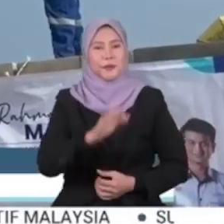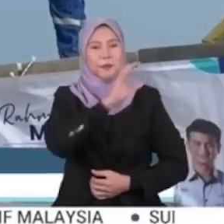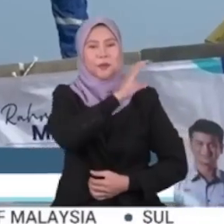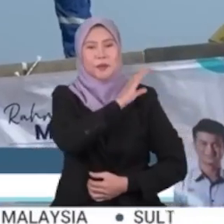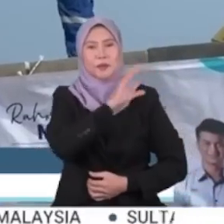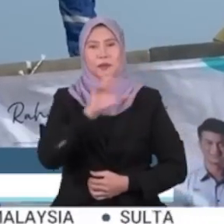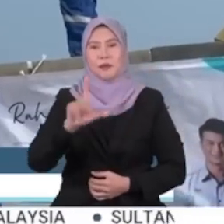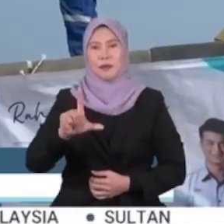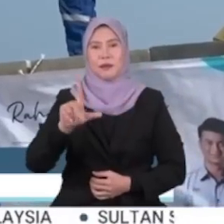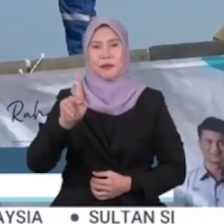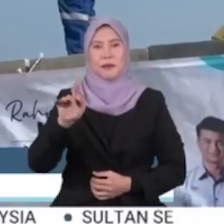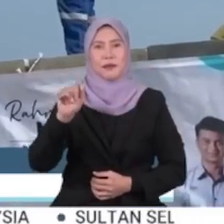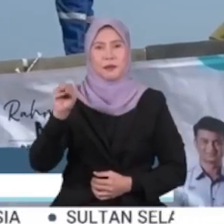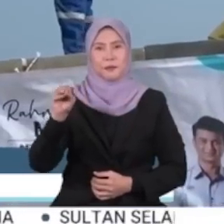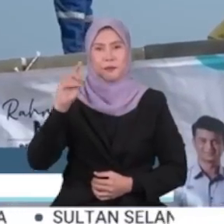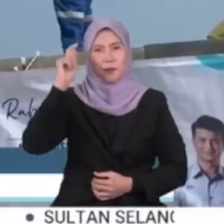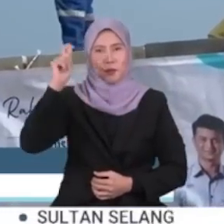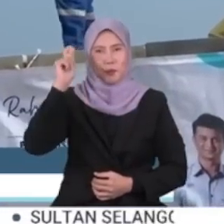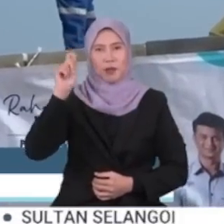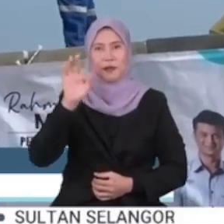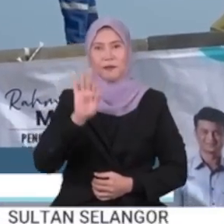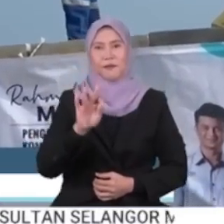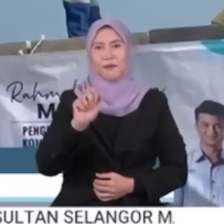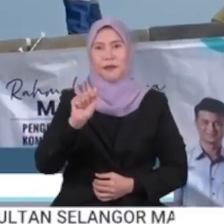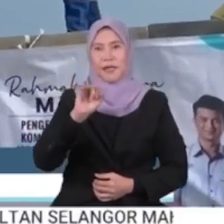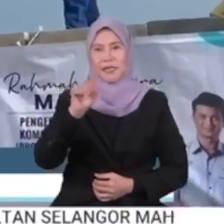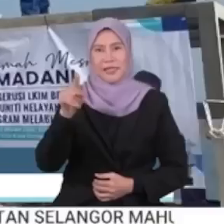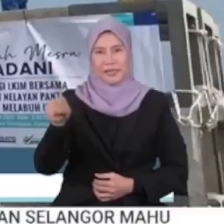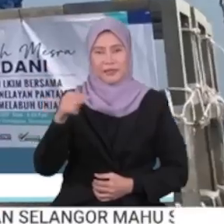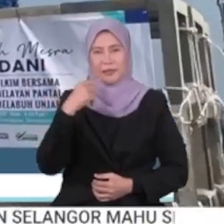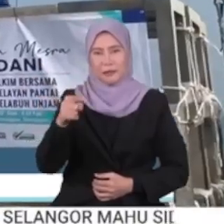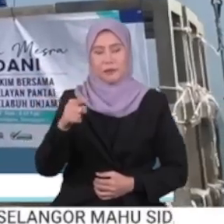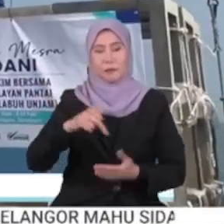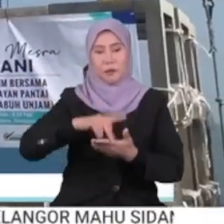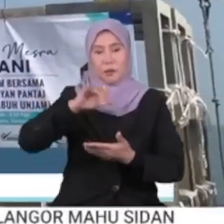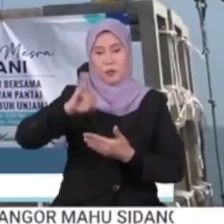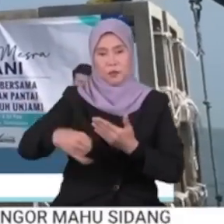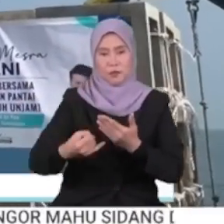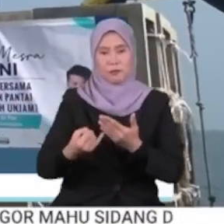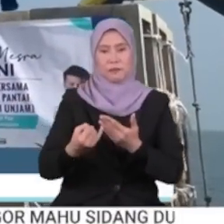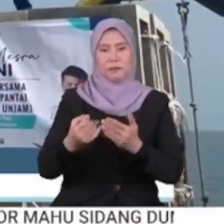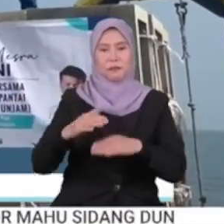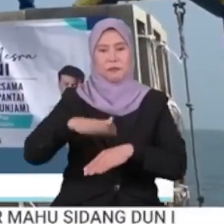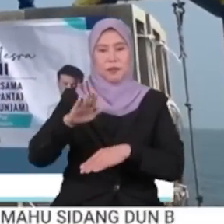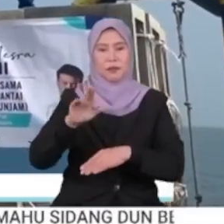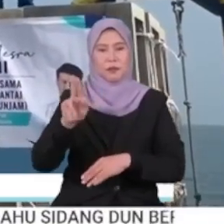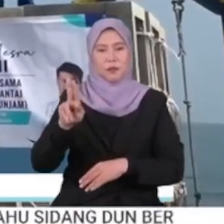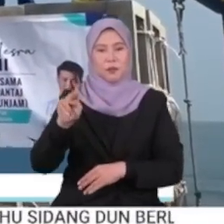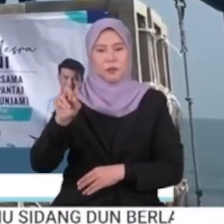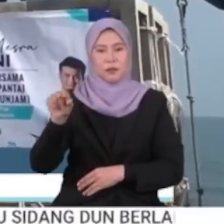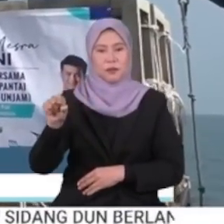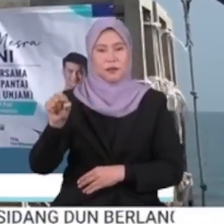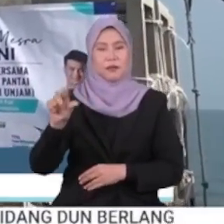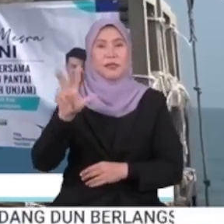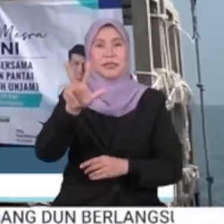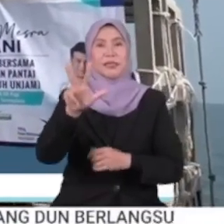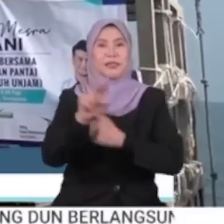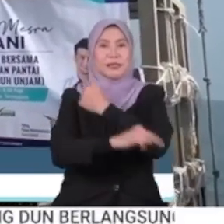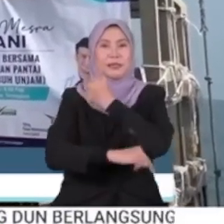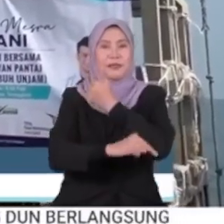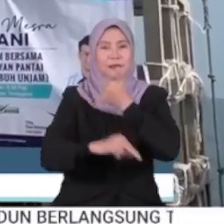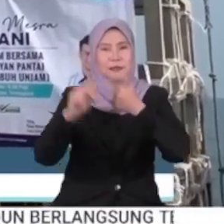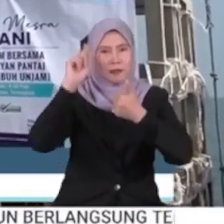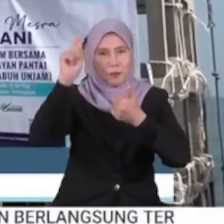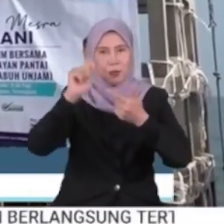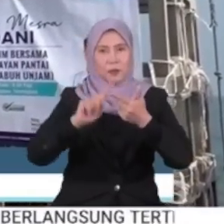Pengerusi Lembaga Kemajuan Ikan Malaysia, Tuan Muhammad Faiz Fazil berkata projek pelepasan unjam di 10 lokasi di 3 negeri terlibat iaitu